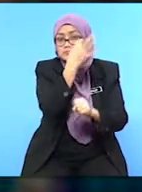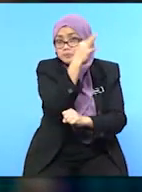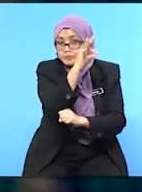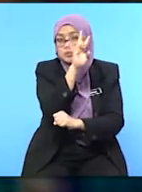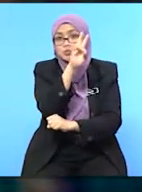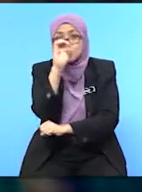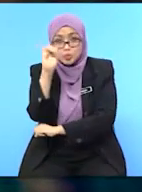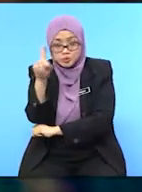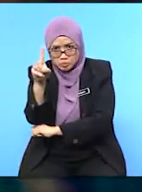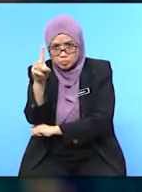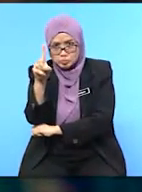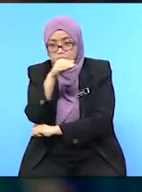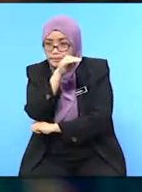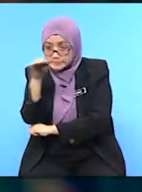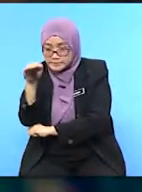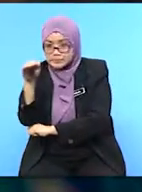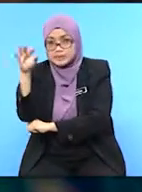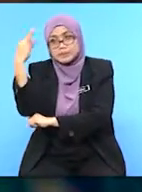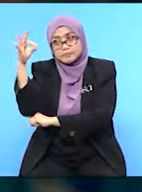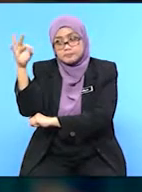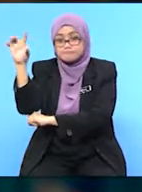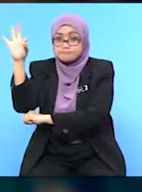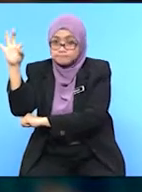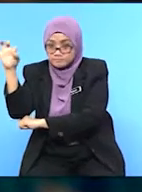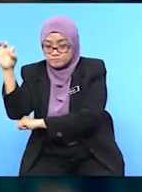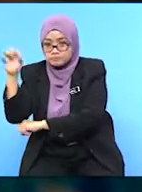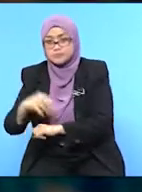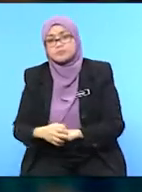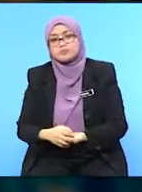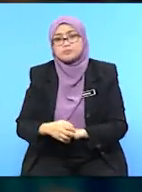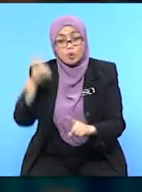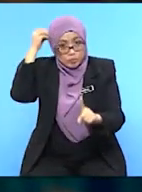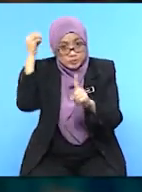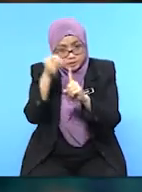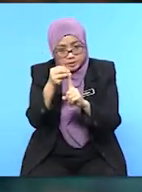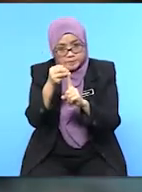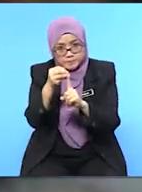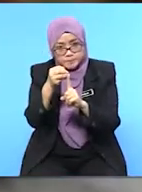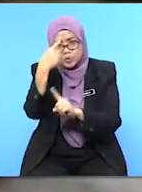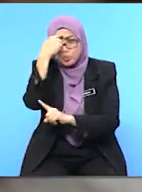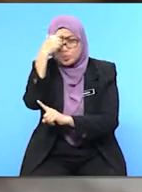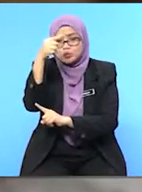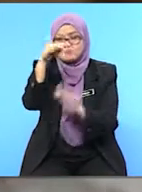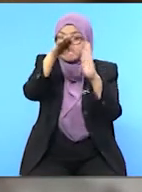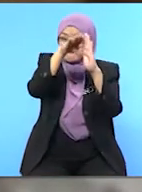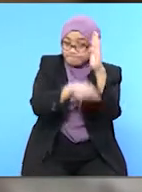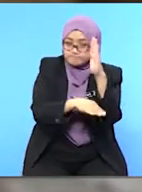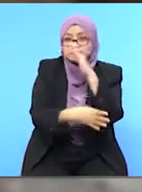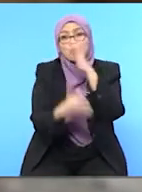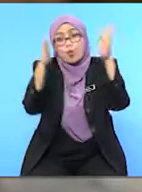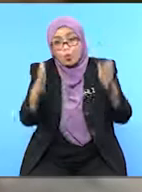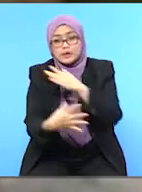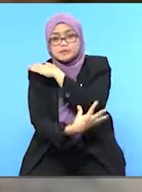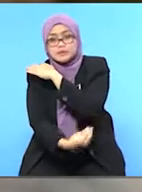asing Desember ac90a diisi ini mempunyai objektif yang pertama untuk membasmi kemiskinan dalam kalangan